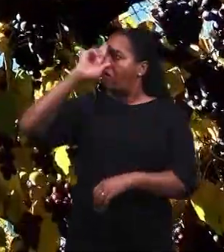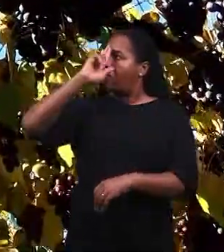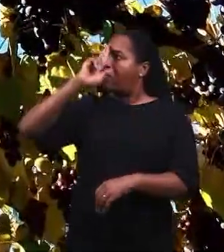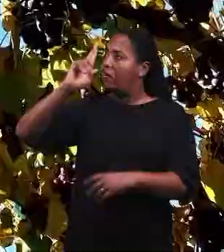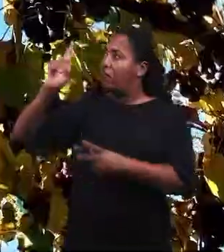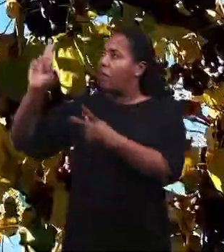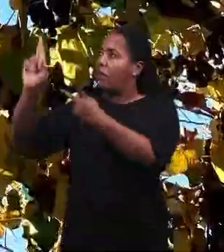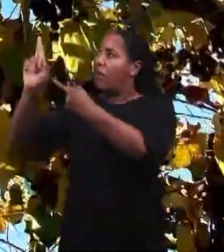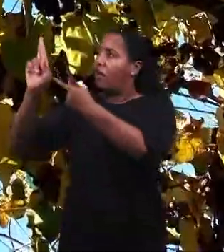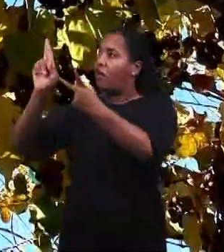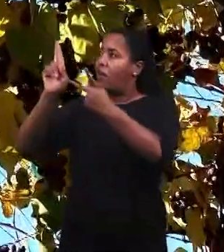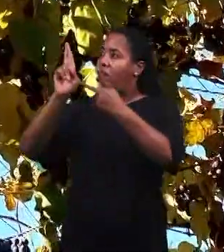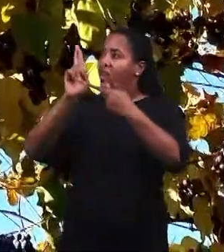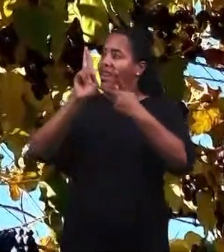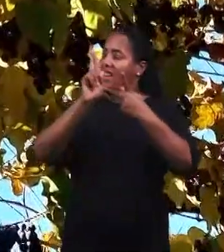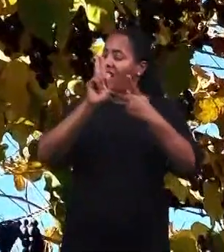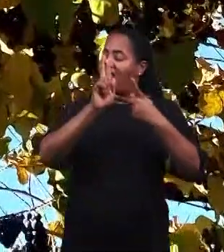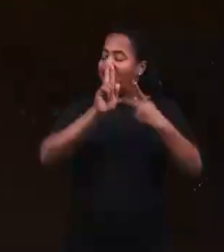меня.